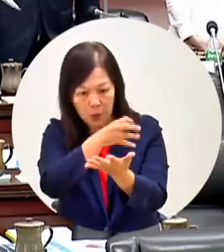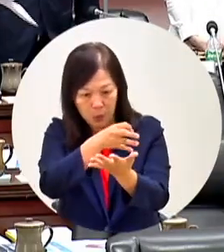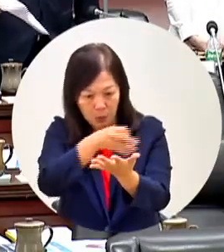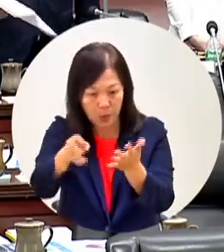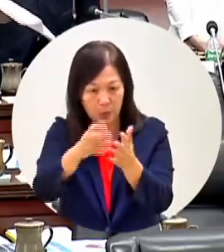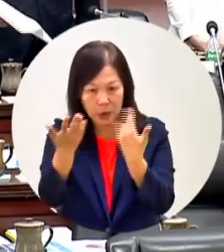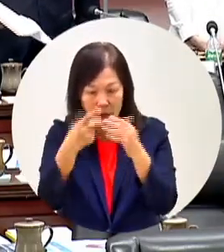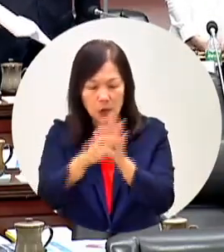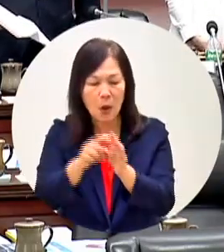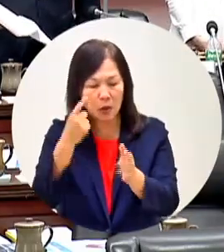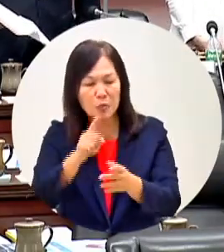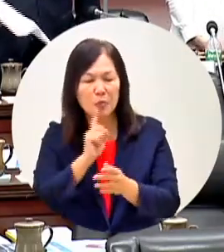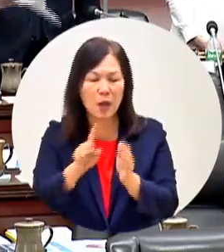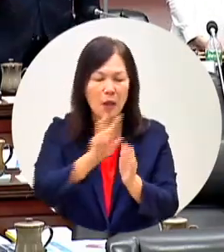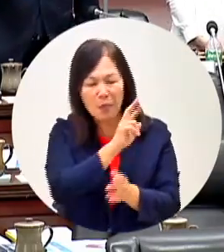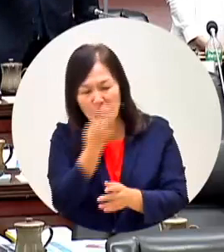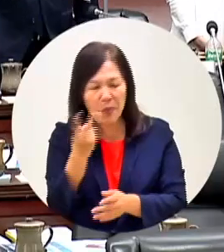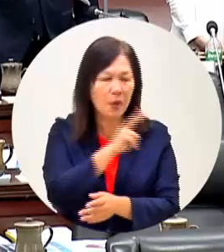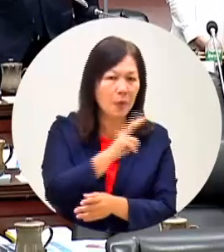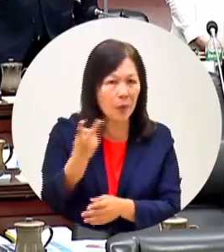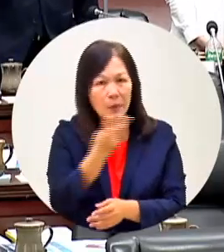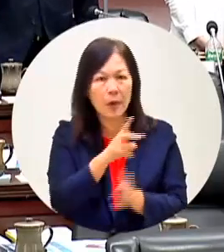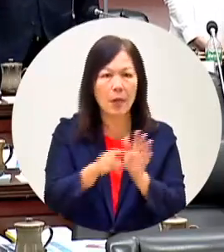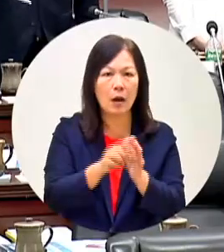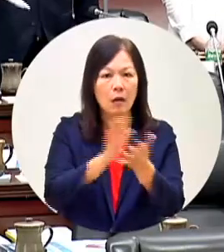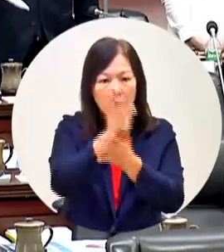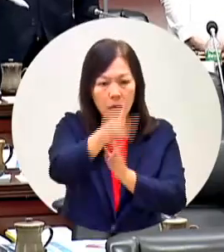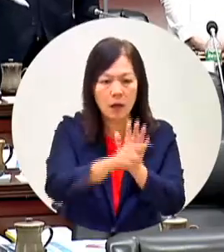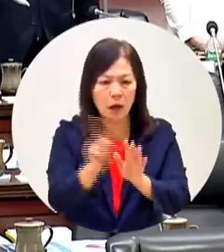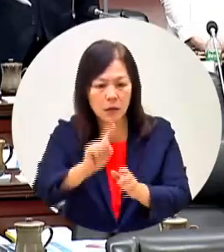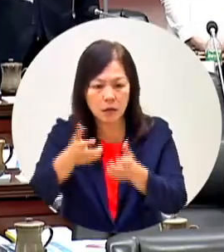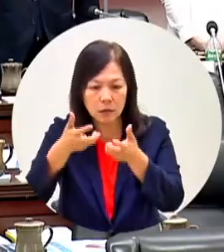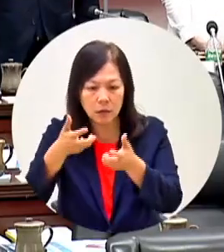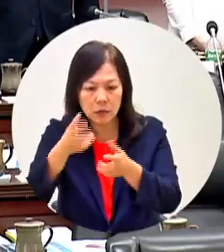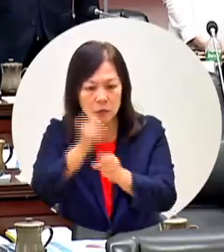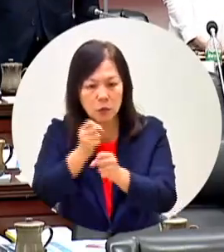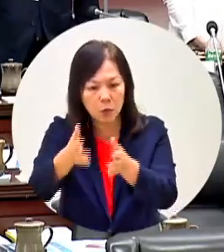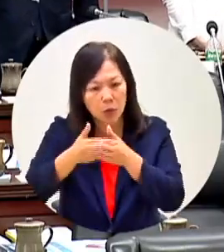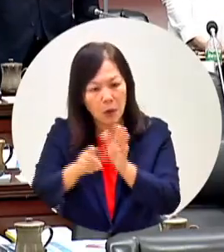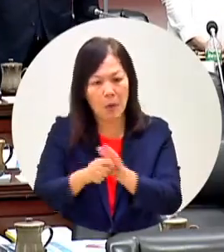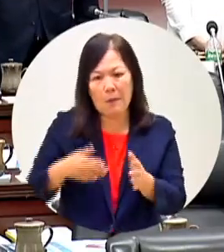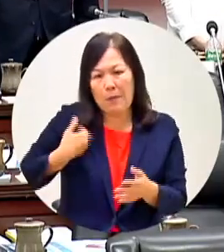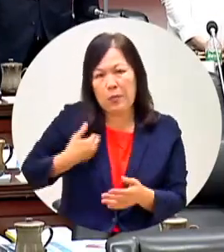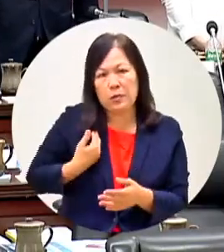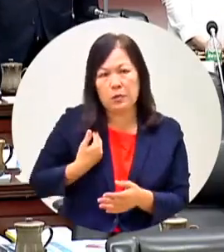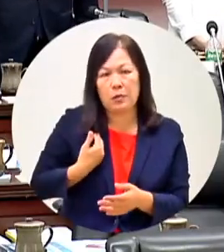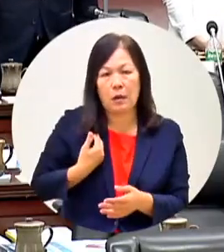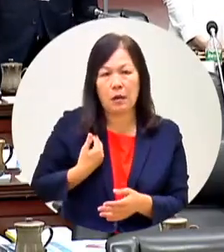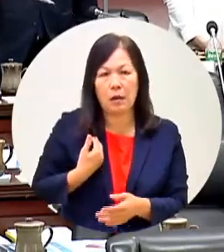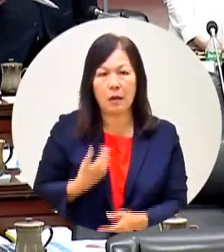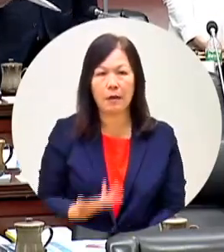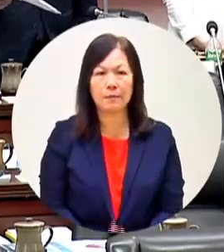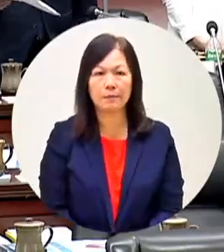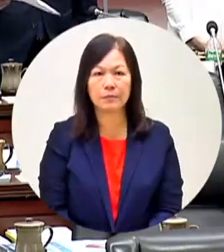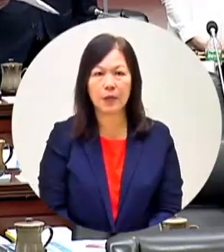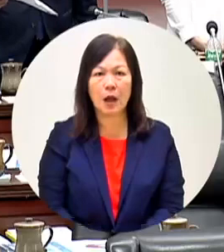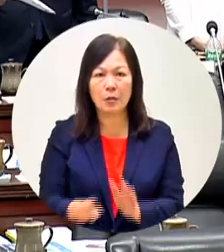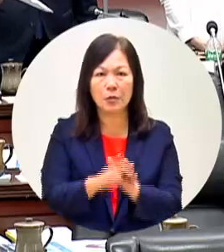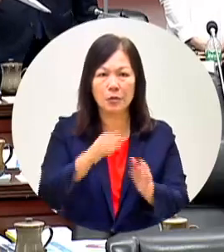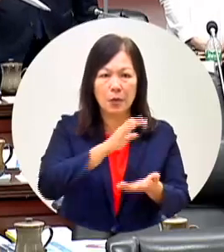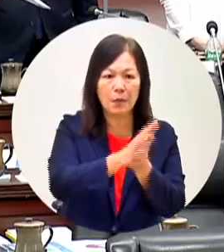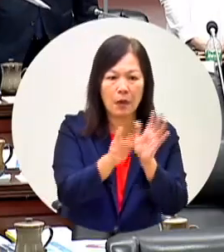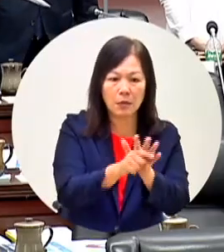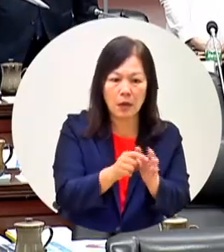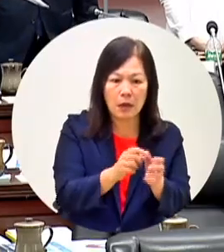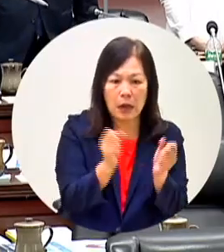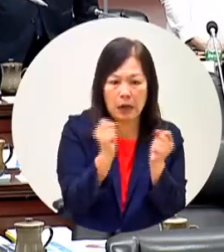C， 讲到后来到底哪件事要做不知道，一下讲爱心产业链，一下子讲冷水加热变温泉。这些东西你不觉得社